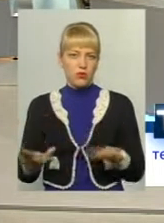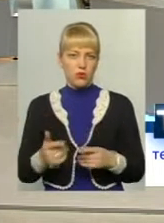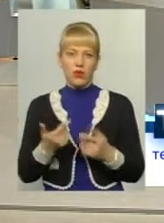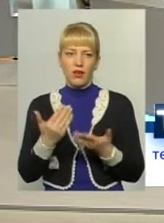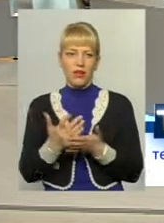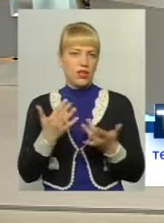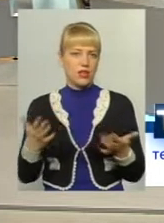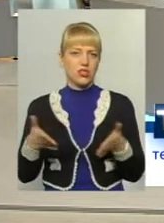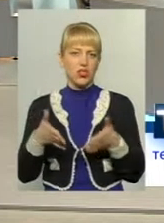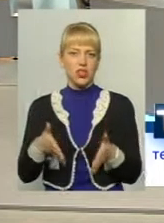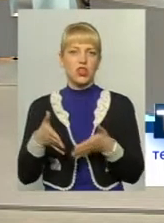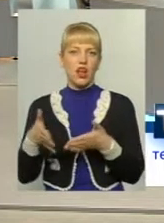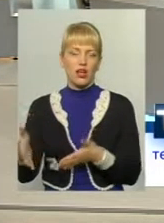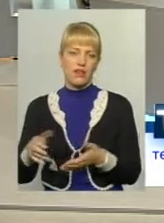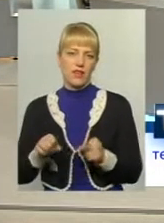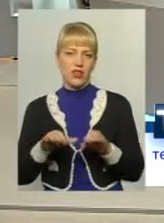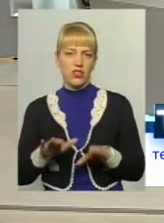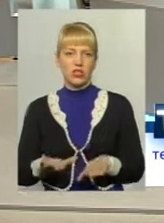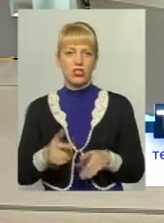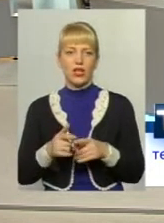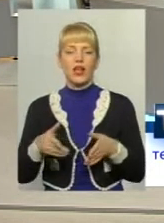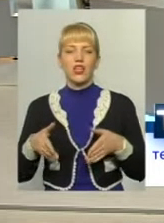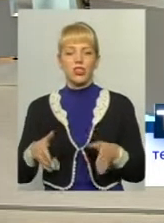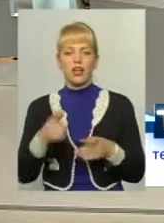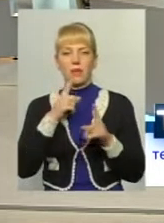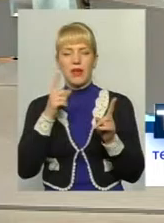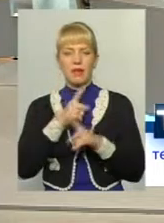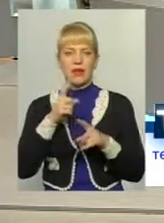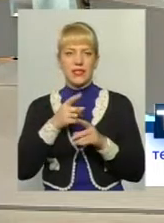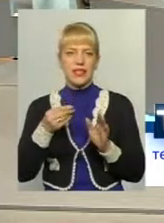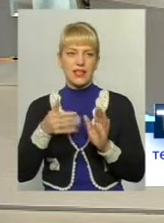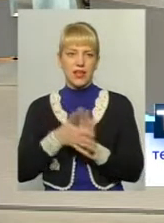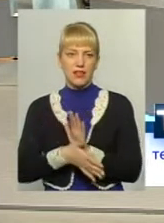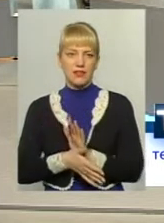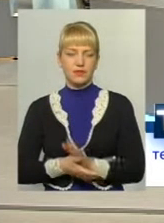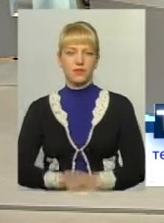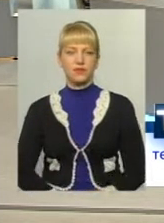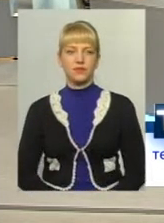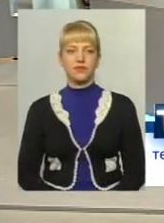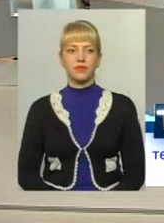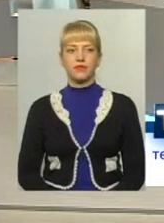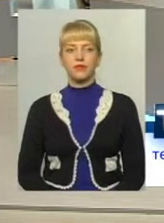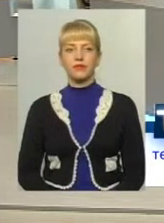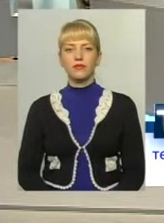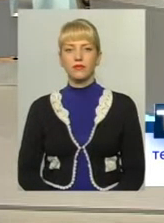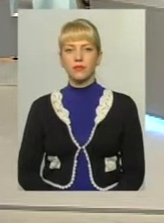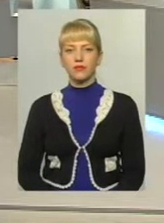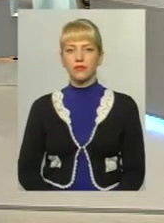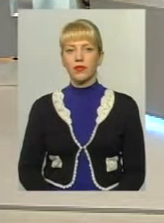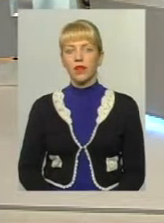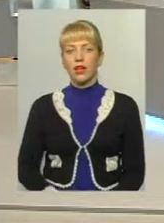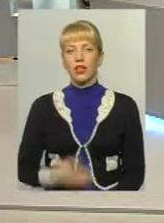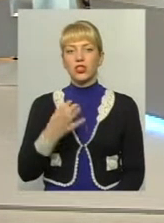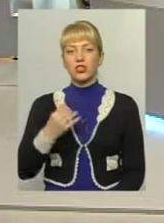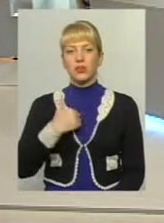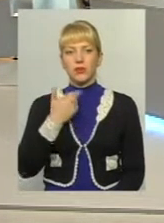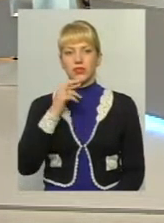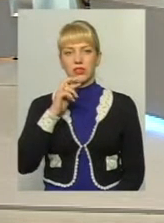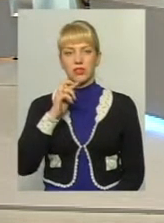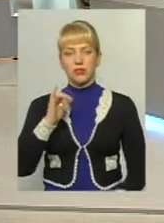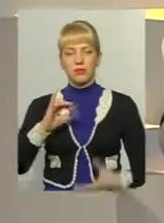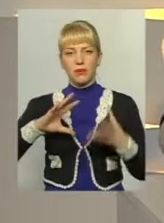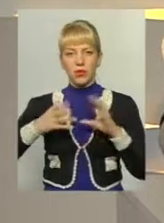Не обов'язково до приватного підприємця електрика можна звернутися, він прийде, закрутить там 2 лампочки, виставить рахунок ОСББ, оплатить